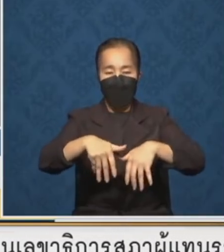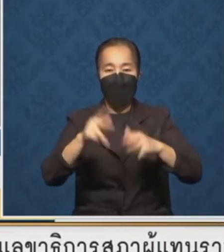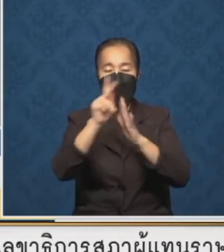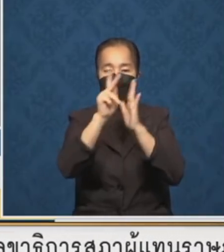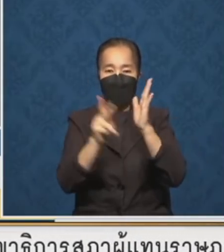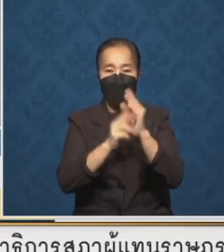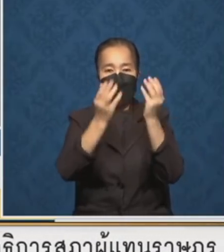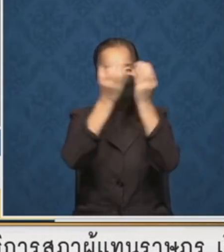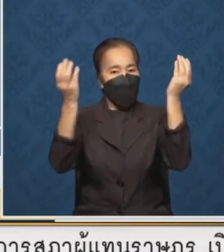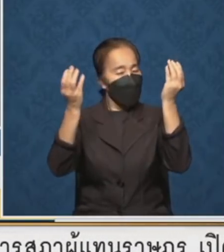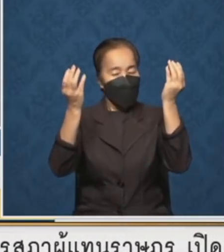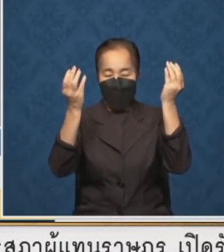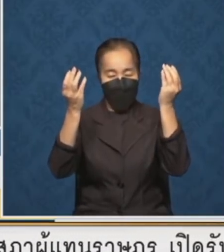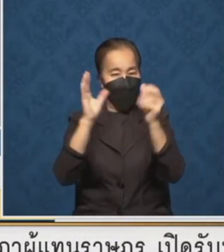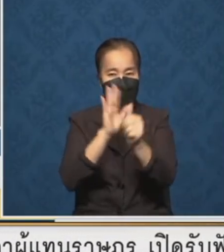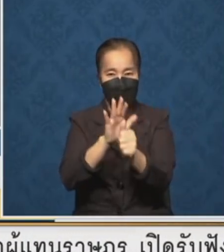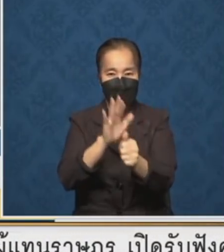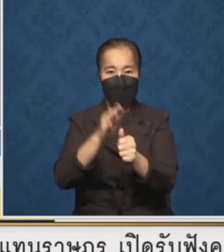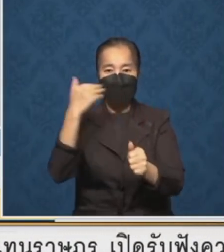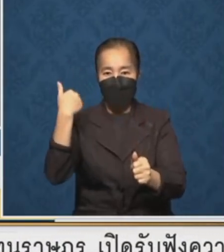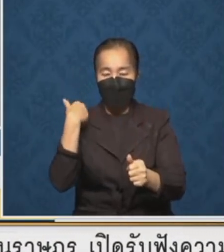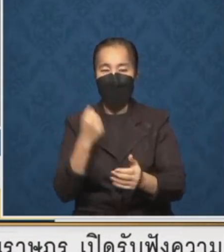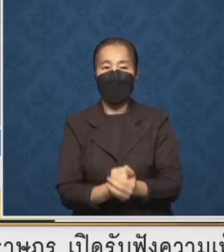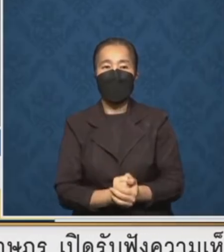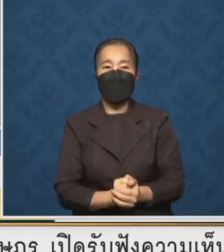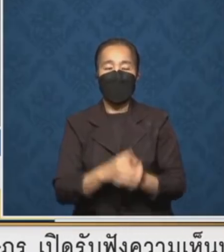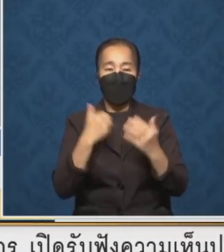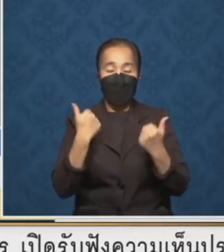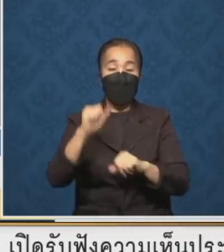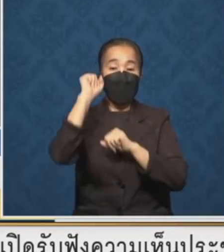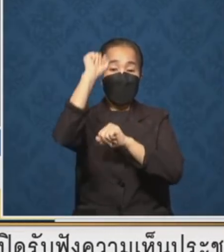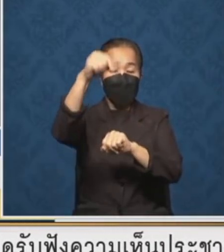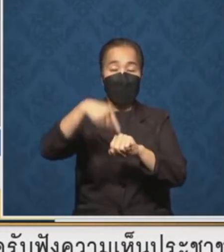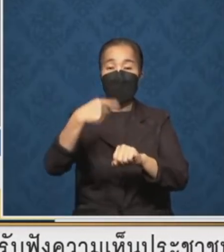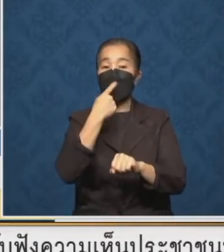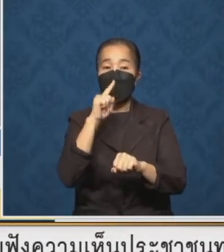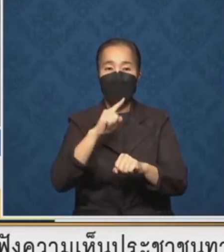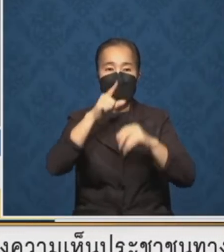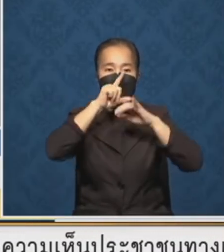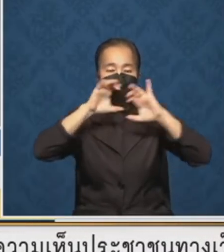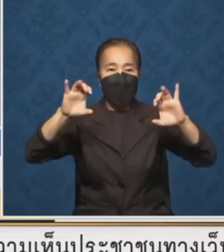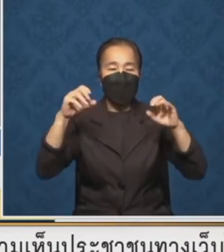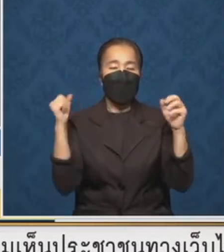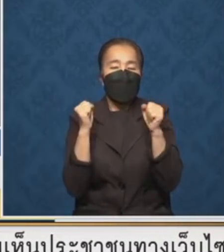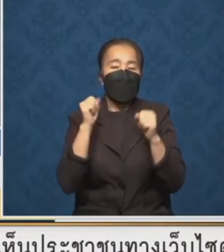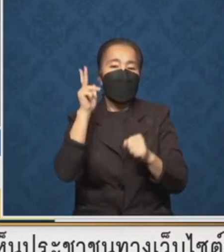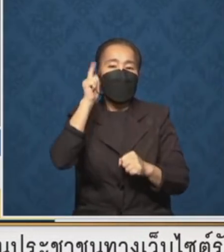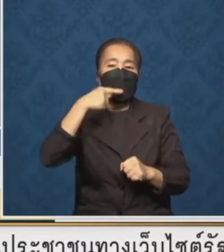ครองไว้และประกาศฉบับนี้ก็พิสูจน์ว่ารัฐบาลนี้ไม่ได้กลัวข่าวปลอมครับแต่กลัวคนเห็นต่างเท่